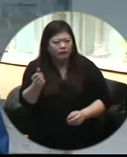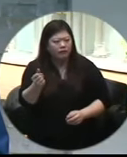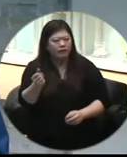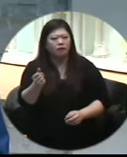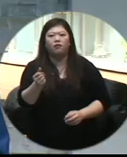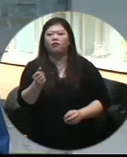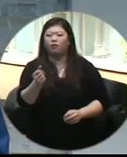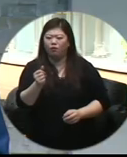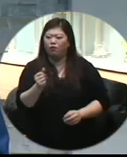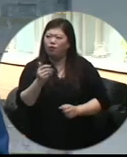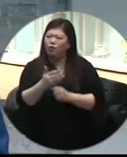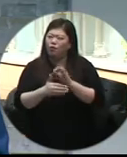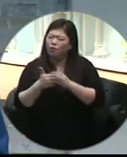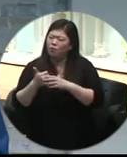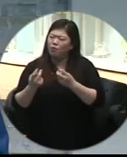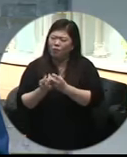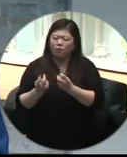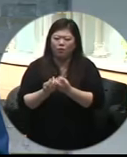그런데 문제는